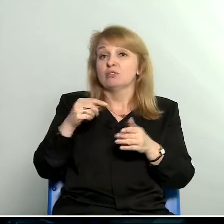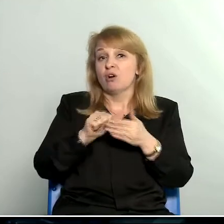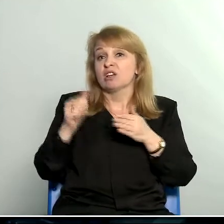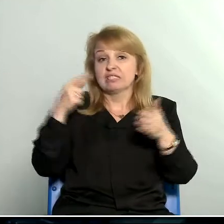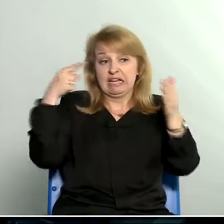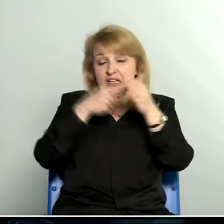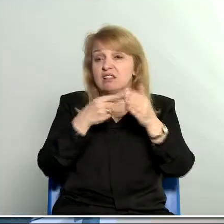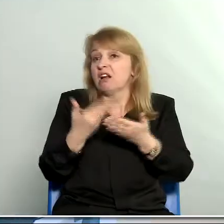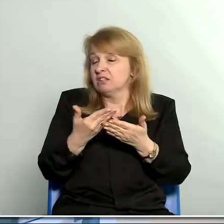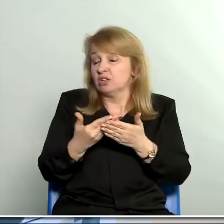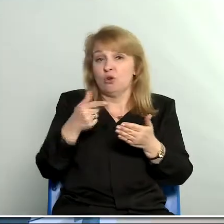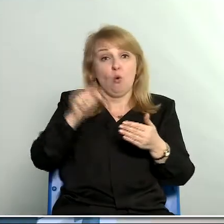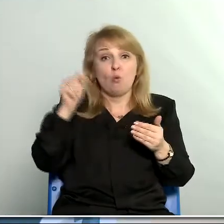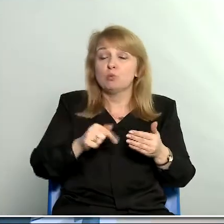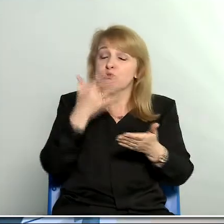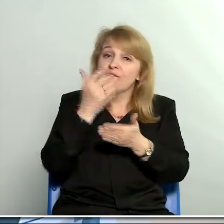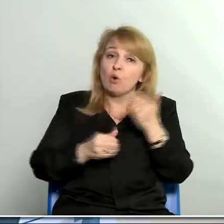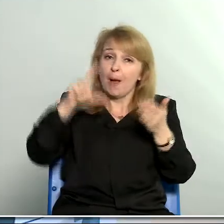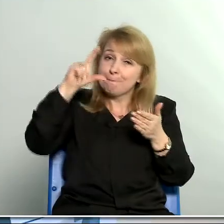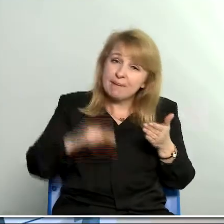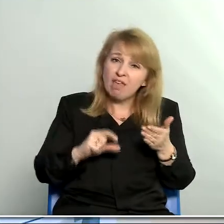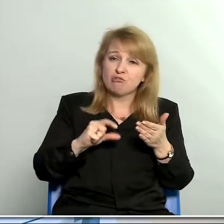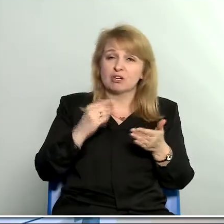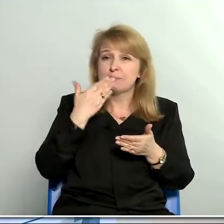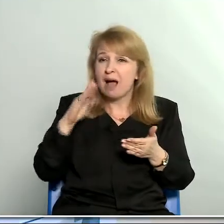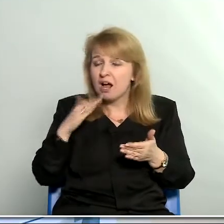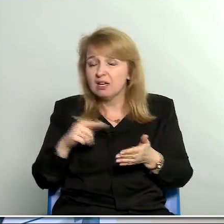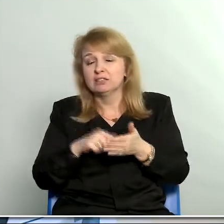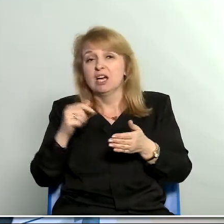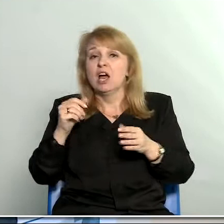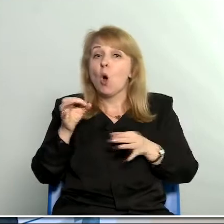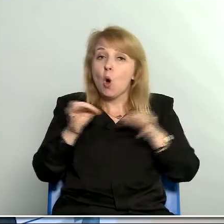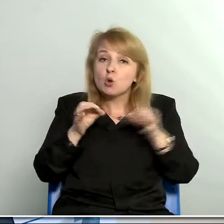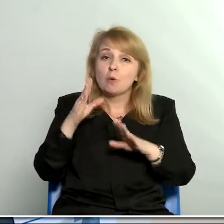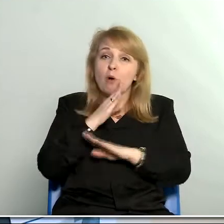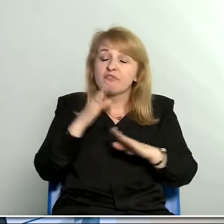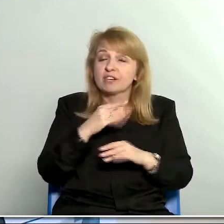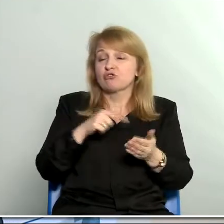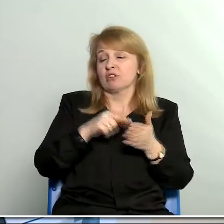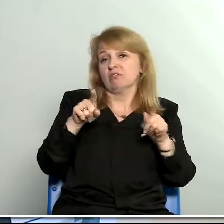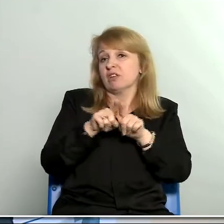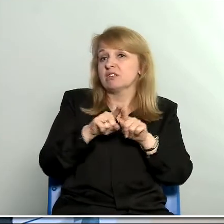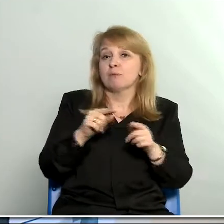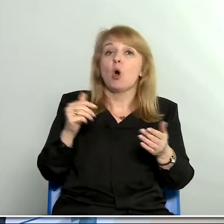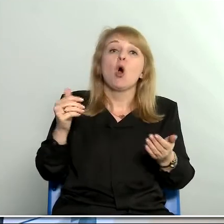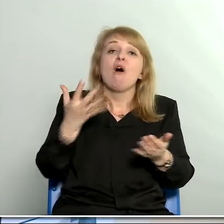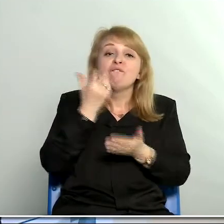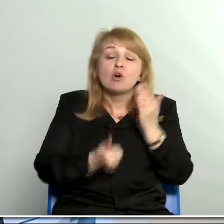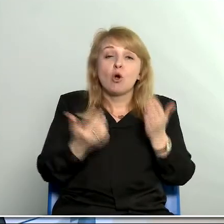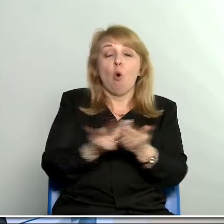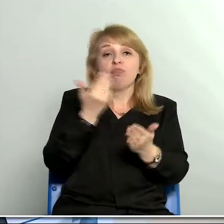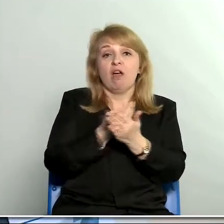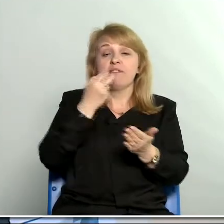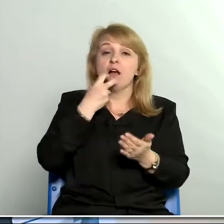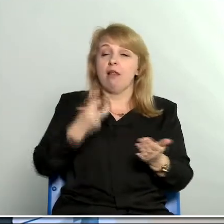osiągnęli mniejsze zużycie, mniejszą emisyjność i większe korzystanie z odnawialnych źródeł